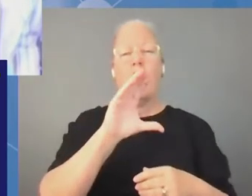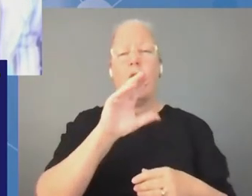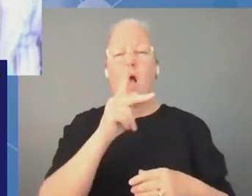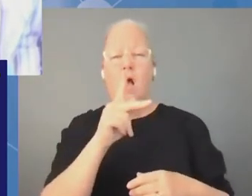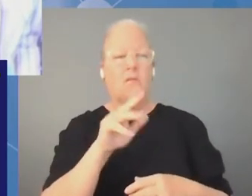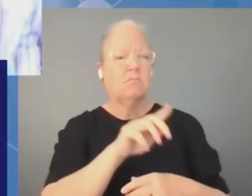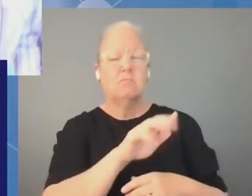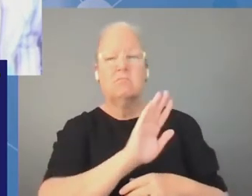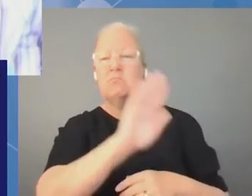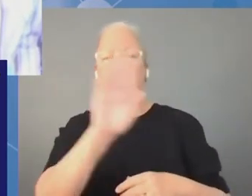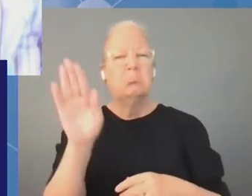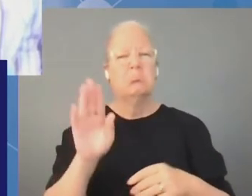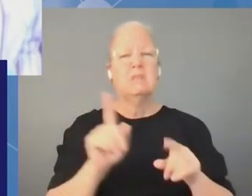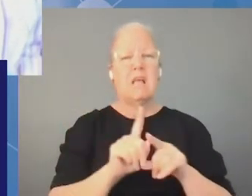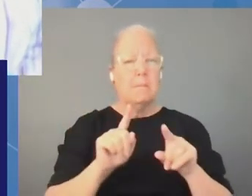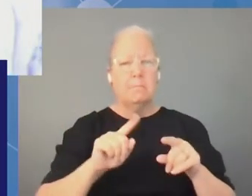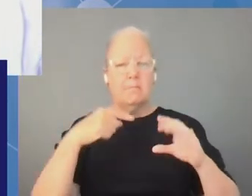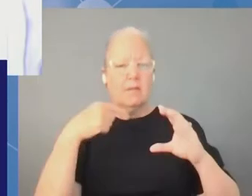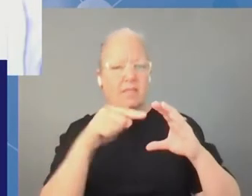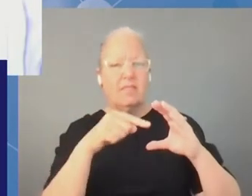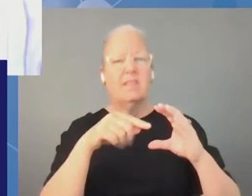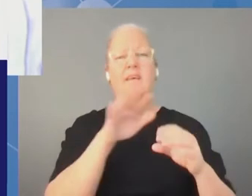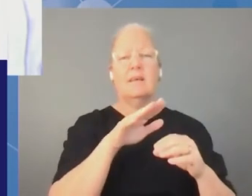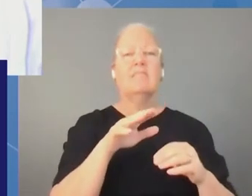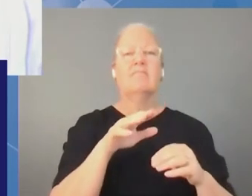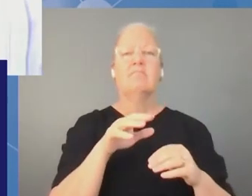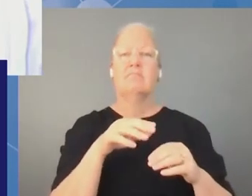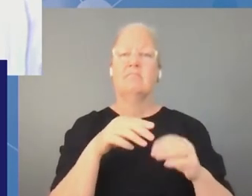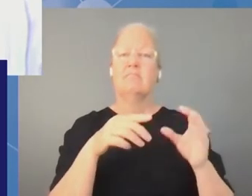区扩展他们的使用能力，同时